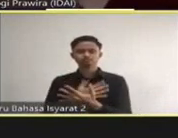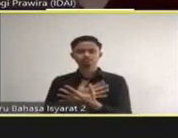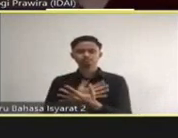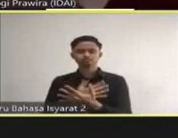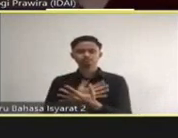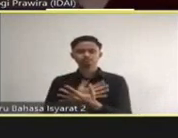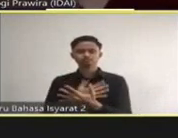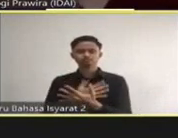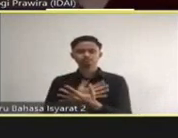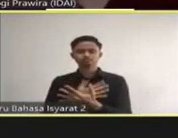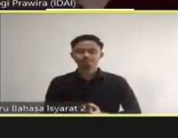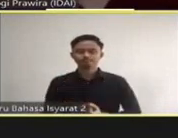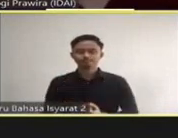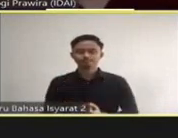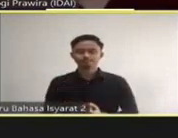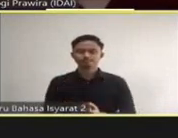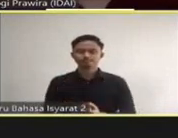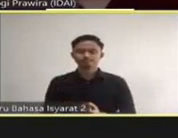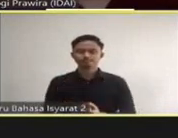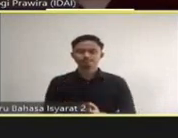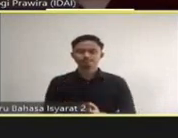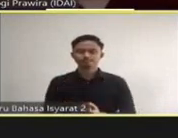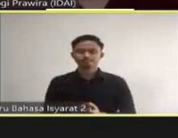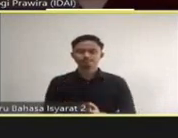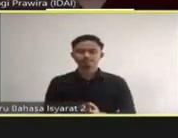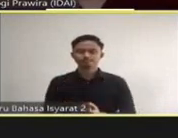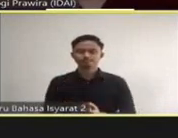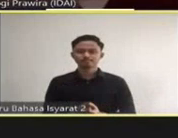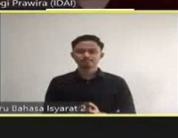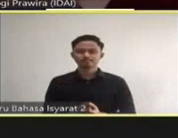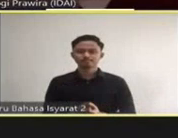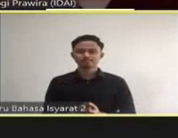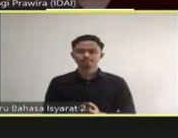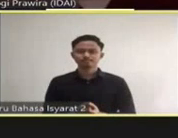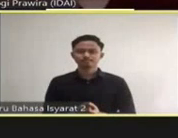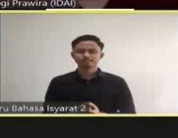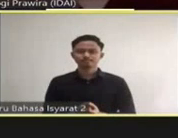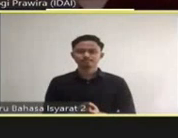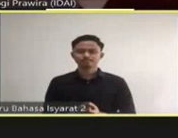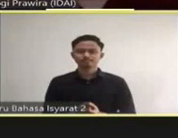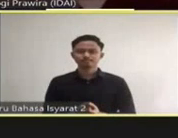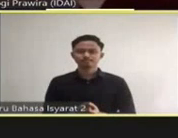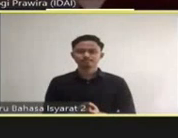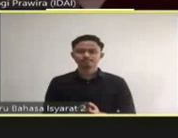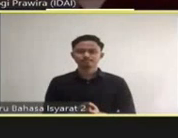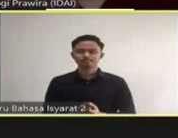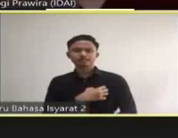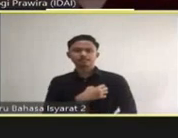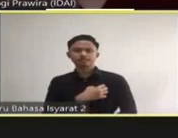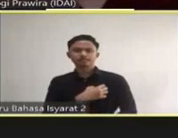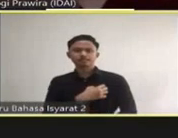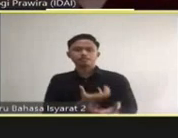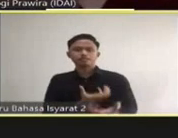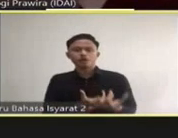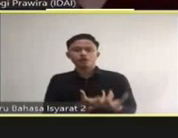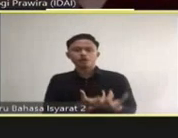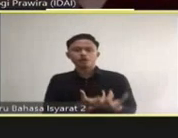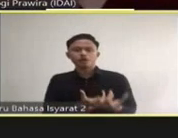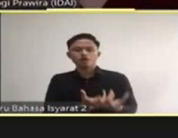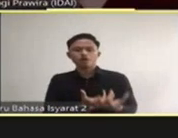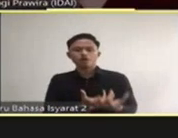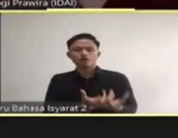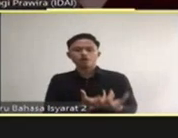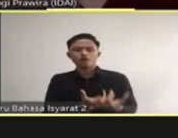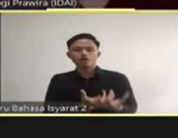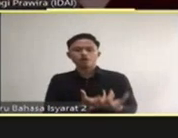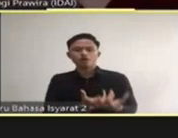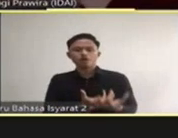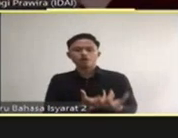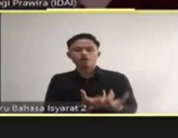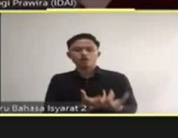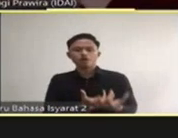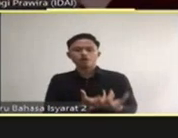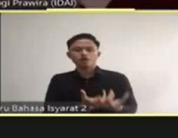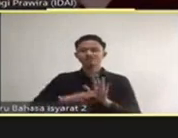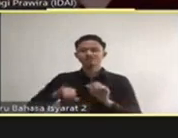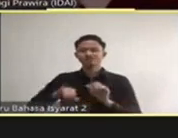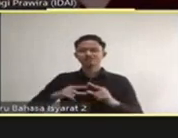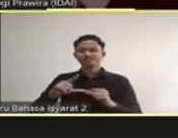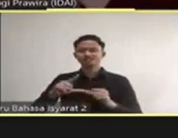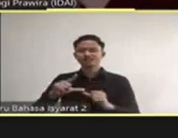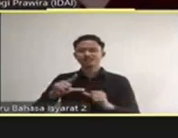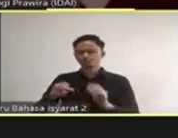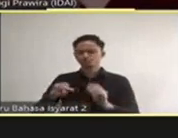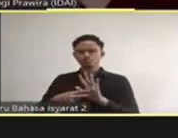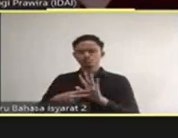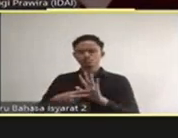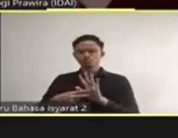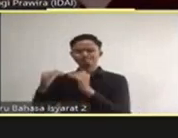bicara tentang penyakit-penyakit misalnya jantung bawaan, DM tipe 1, gagal ginjal, itu di Indonesia juga angkanya cukup banyak.